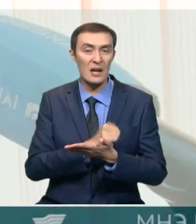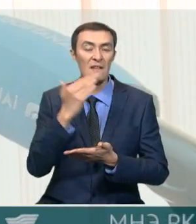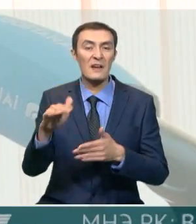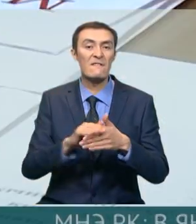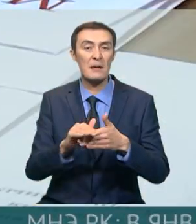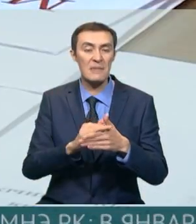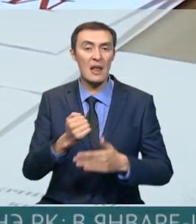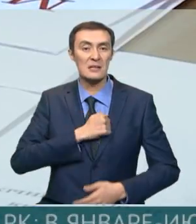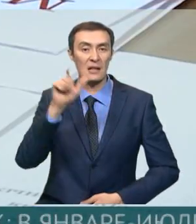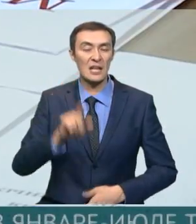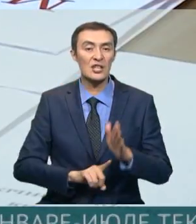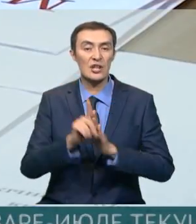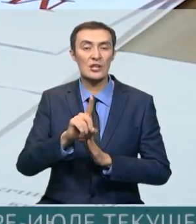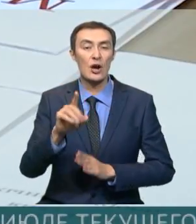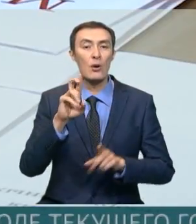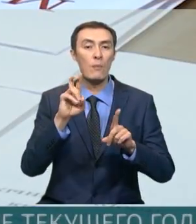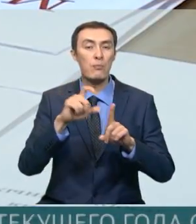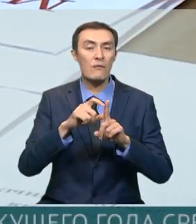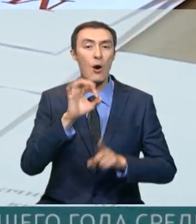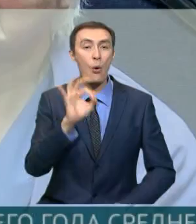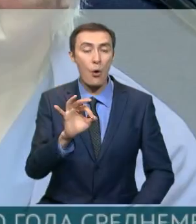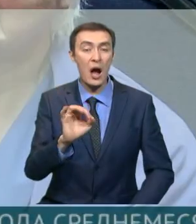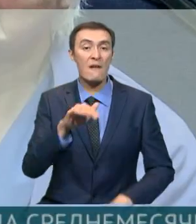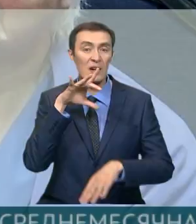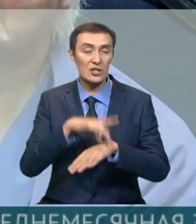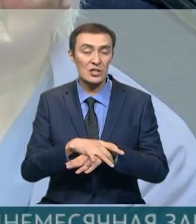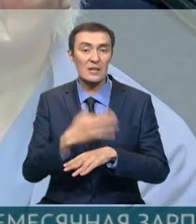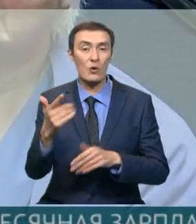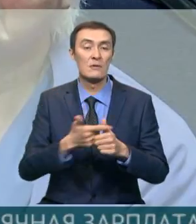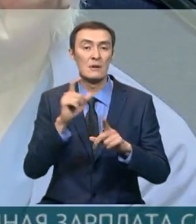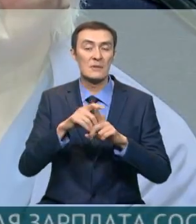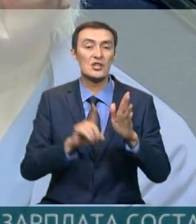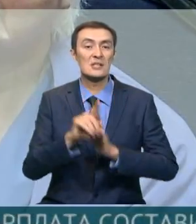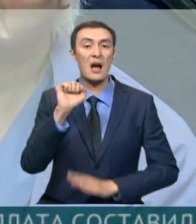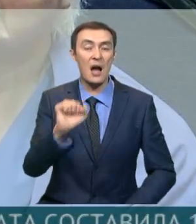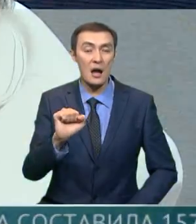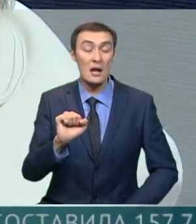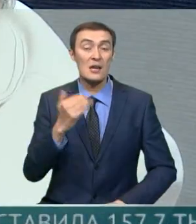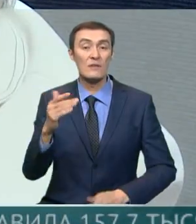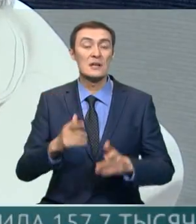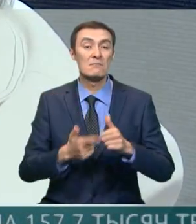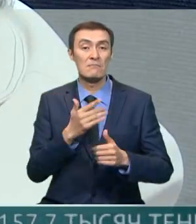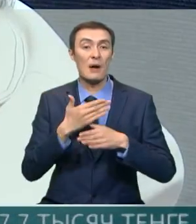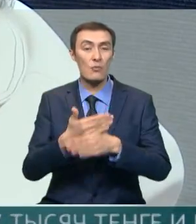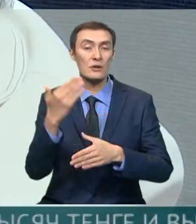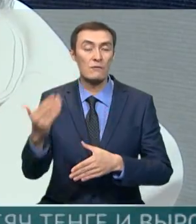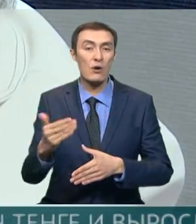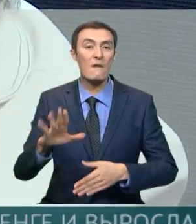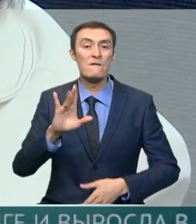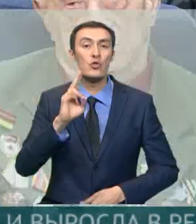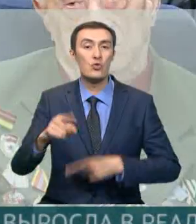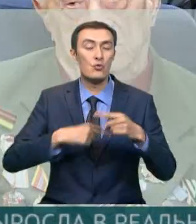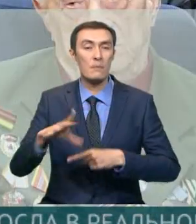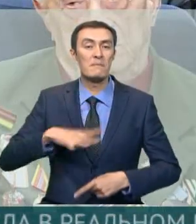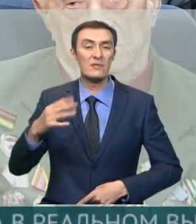них фамилия бойца начинается с буквы О, тогда как на самом деле с А. Расставить все на свои места помог внук бывшего